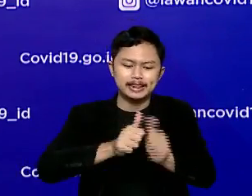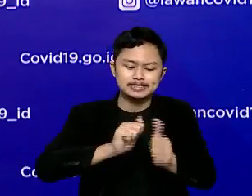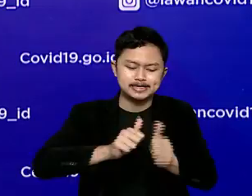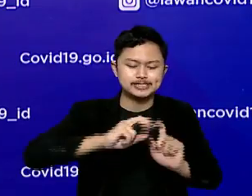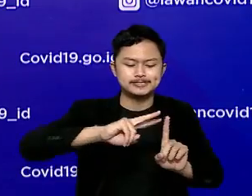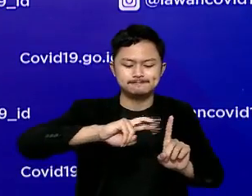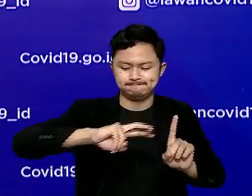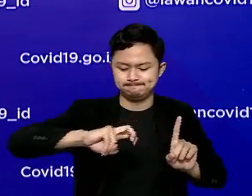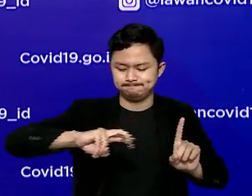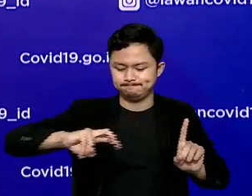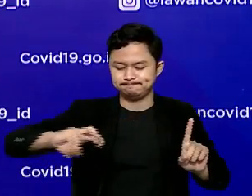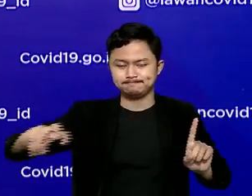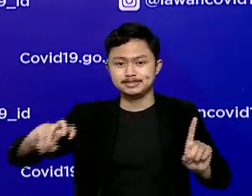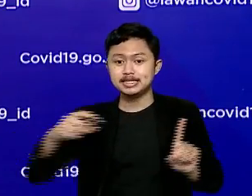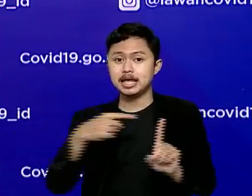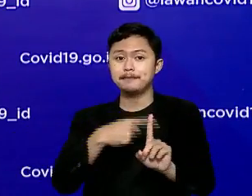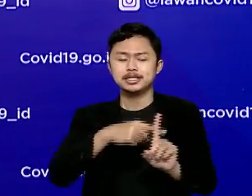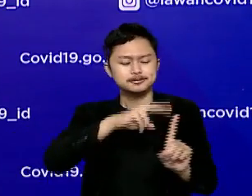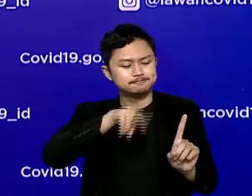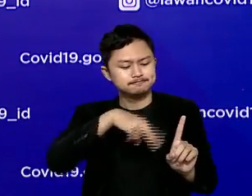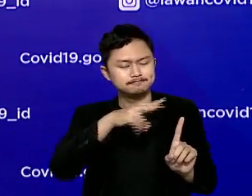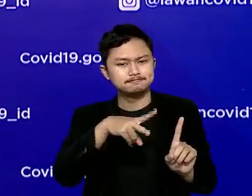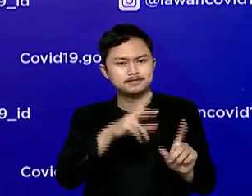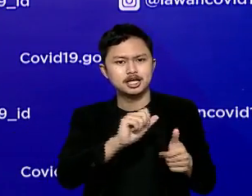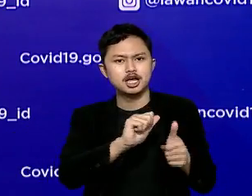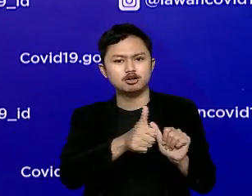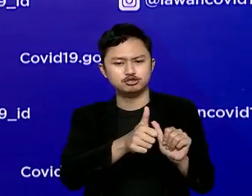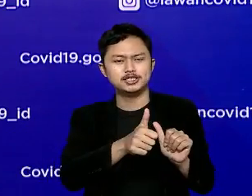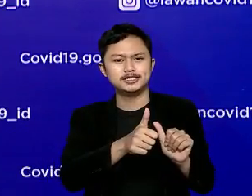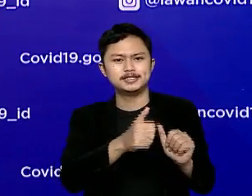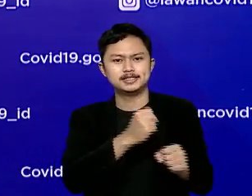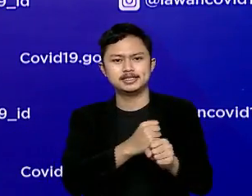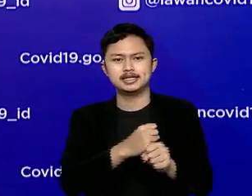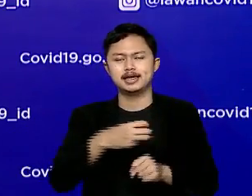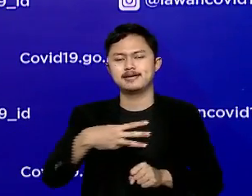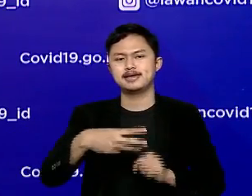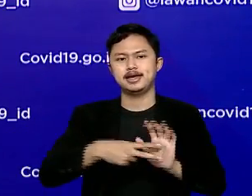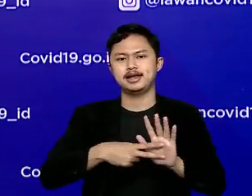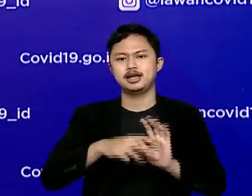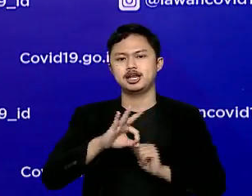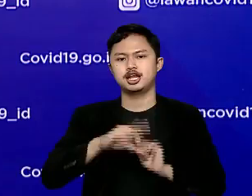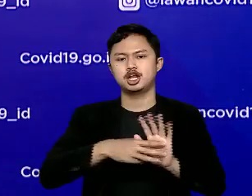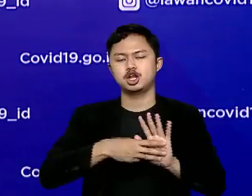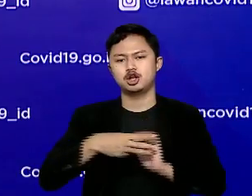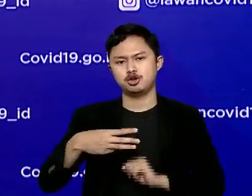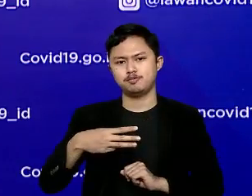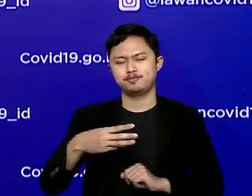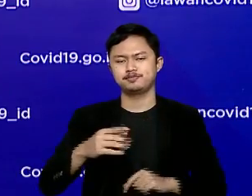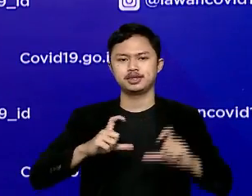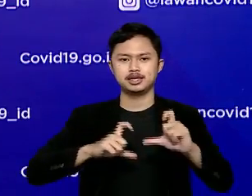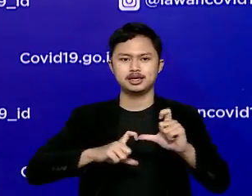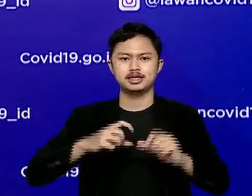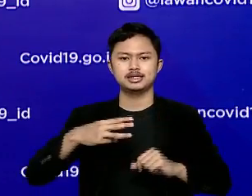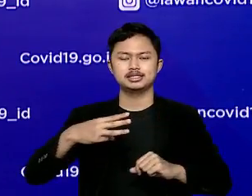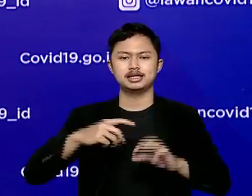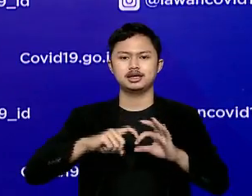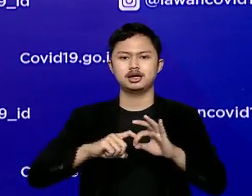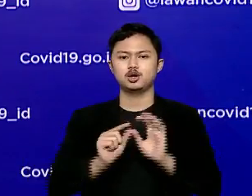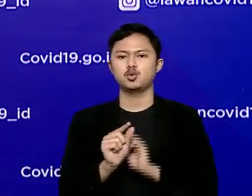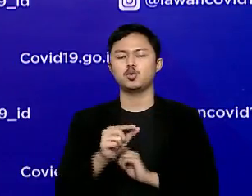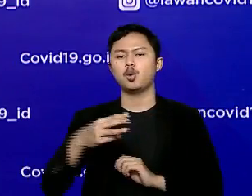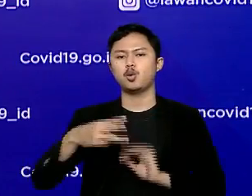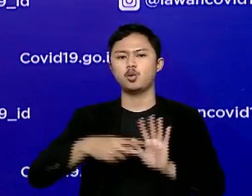COVID-19, serta monitor hasil whole genome sequencing pada pelaku perjalanan luar